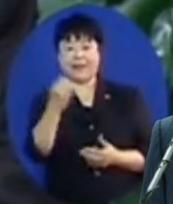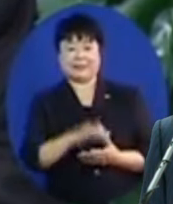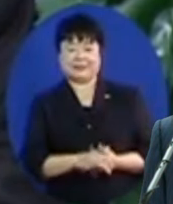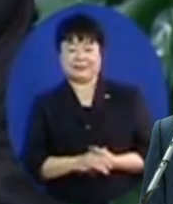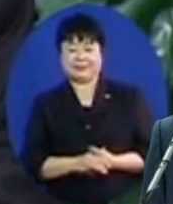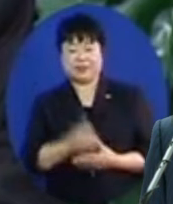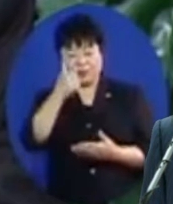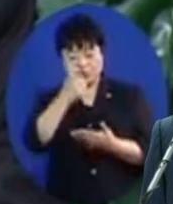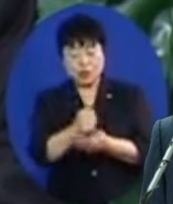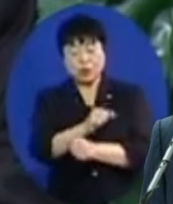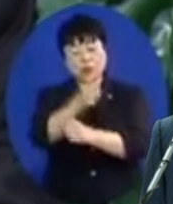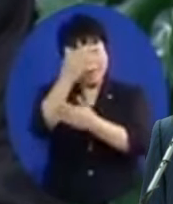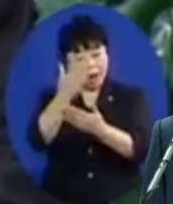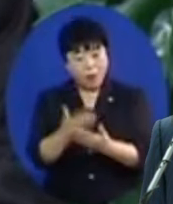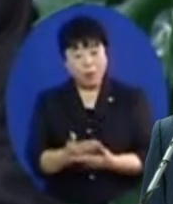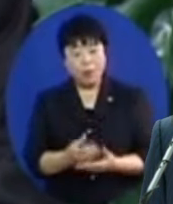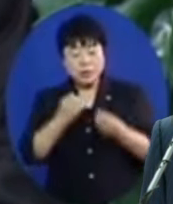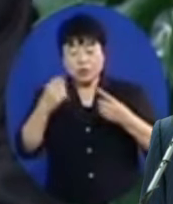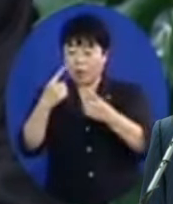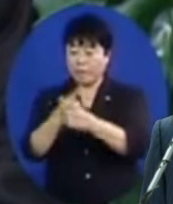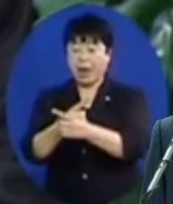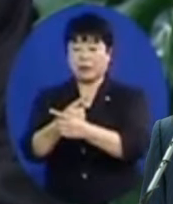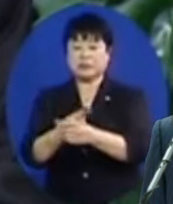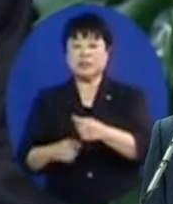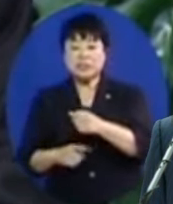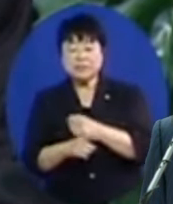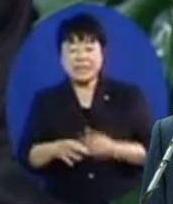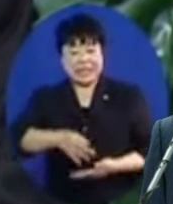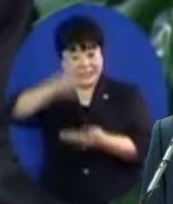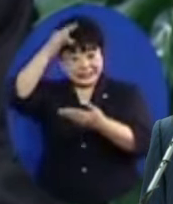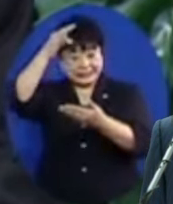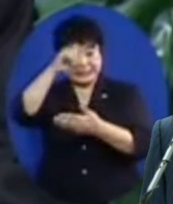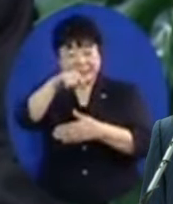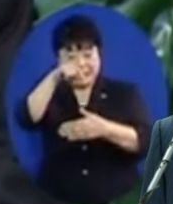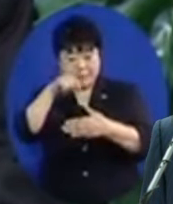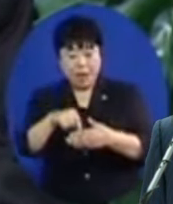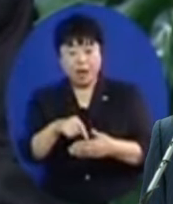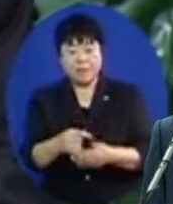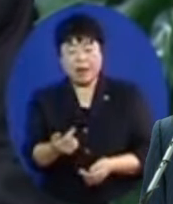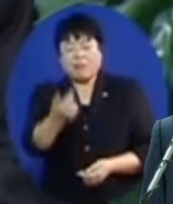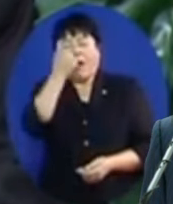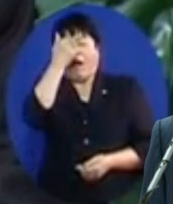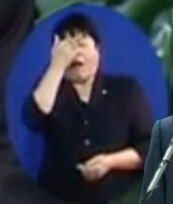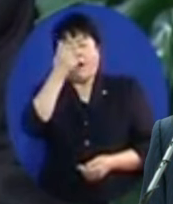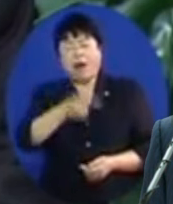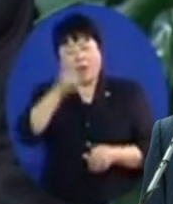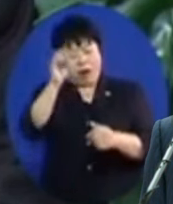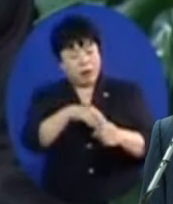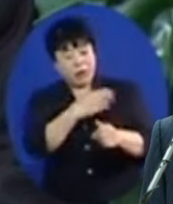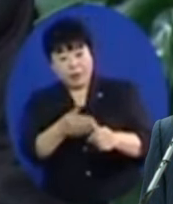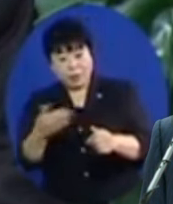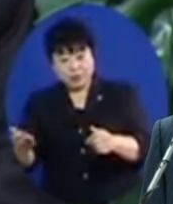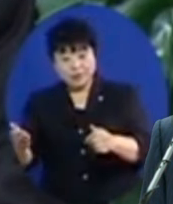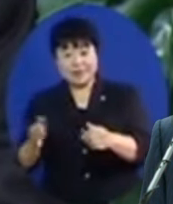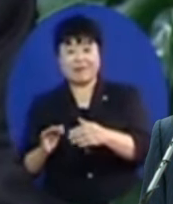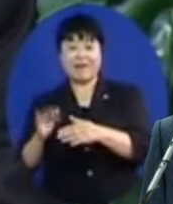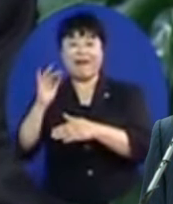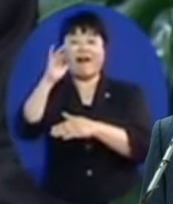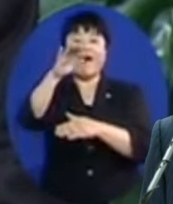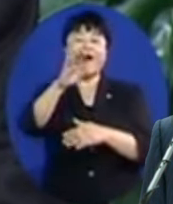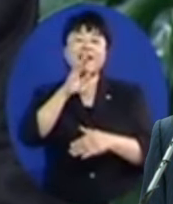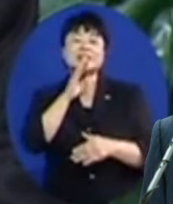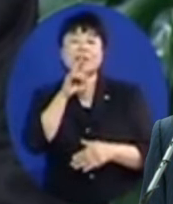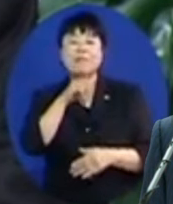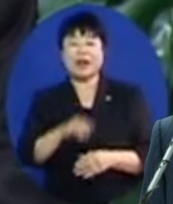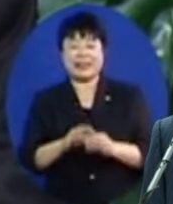죄의 용서와 새로운 삶의 의미와 가치가 마음속에 홍수처럼 다가왔습니다. 정말